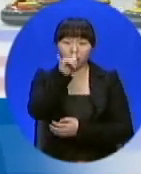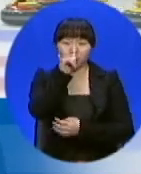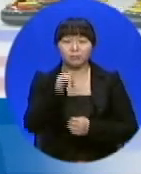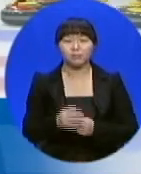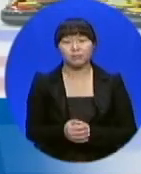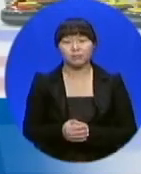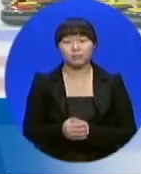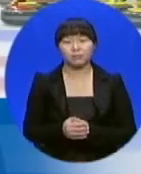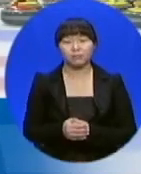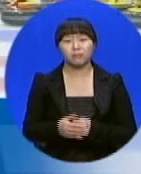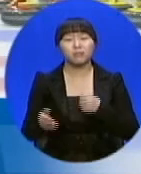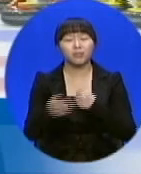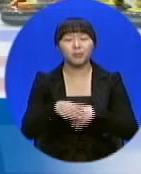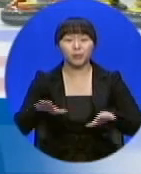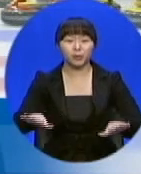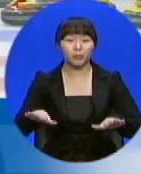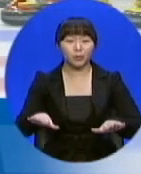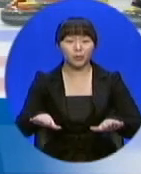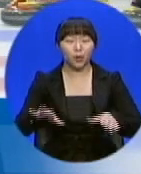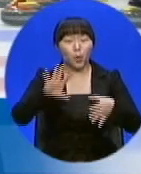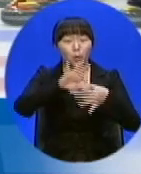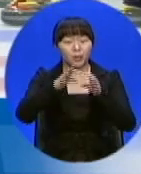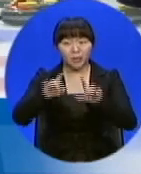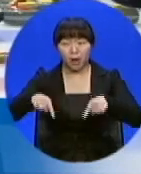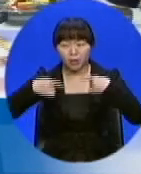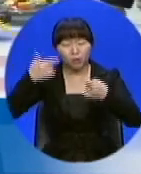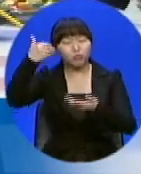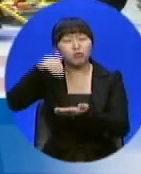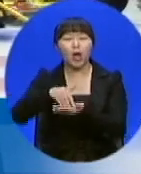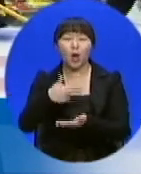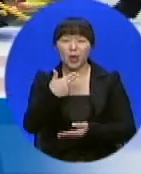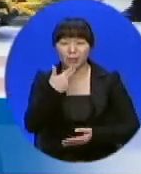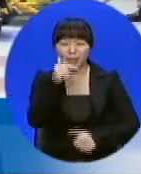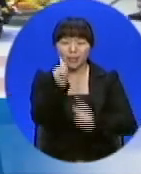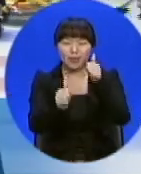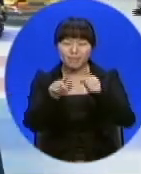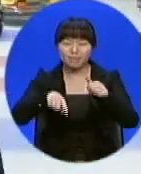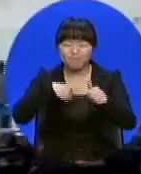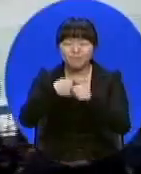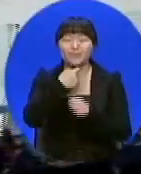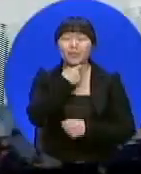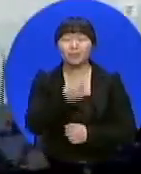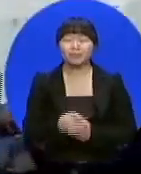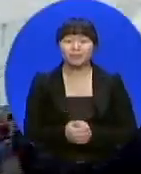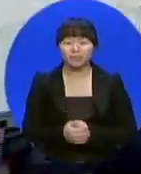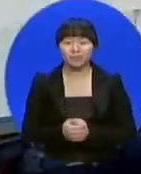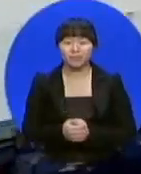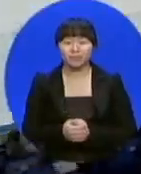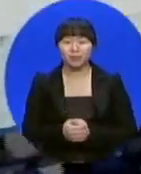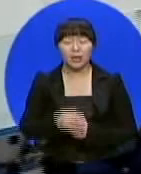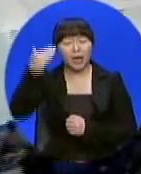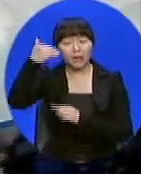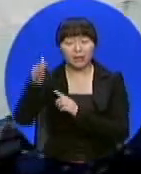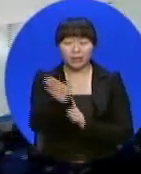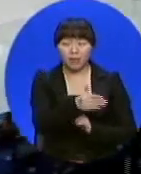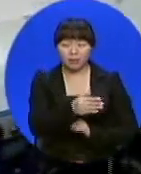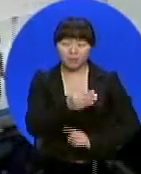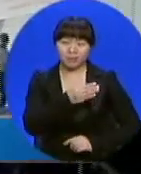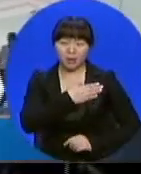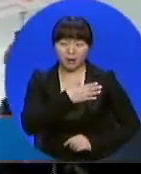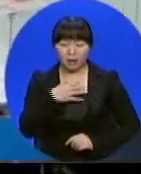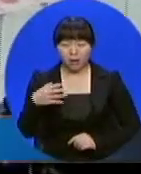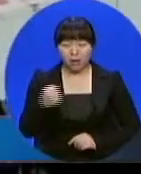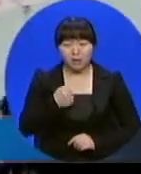있거든요. 그래서 이제 이번 올림픽에는 후회 없는 경기를 한번 해보고 싶어요. 태극기를 가슴에 달고 한 명 한